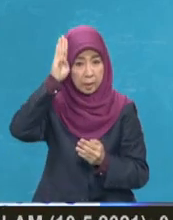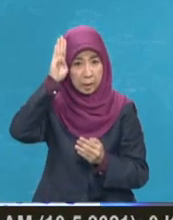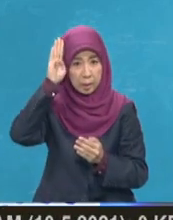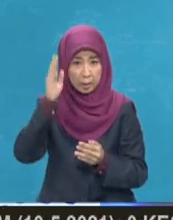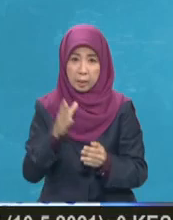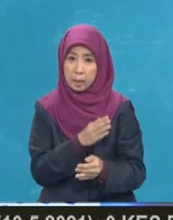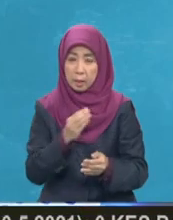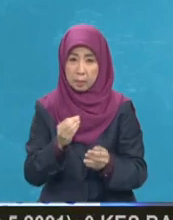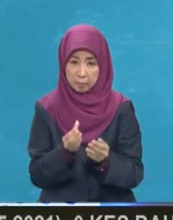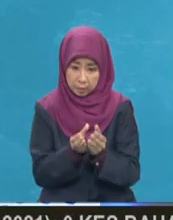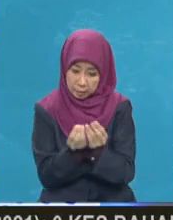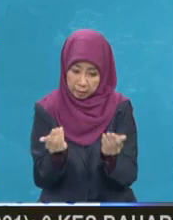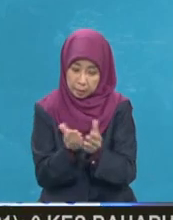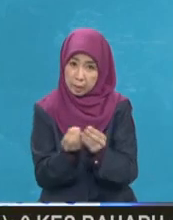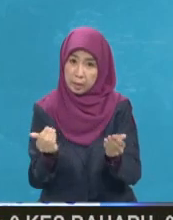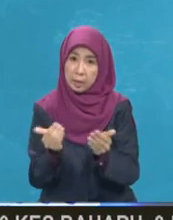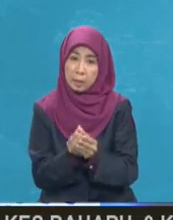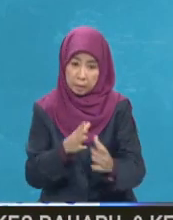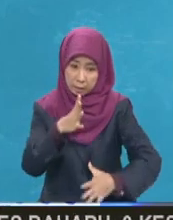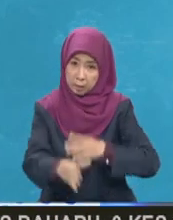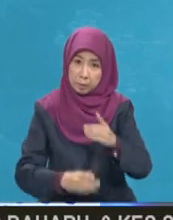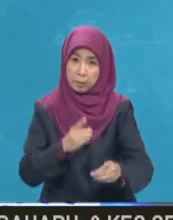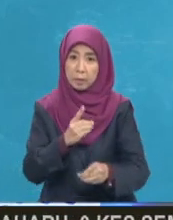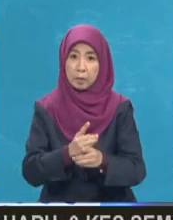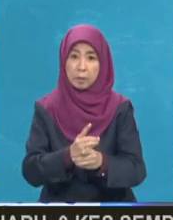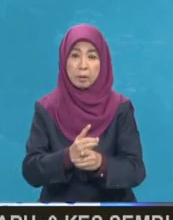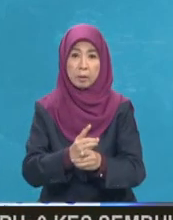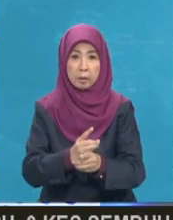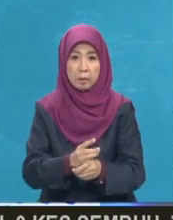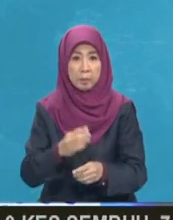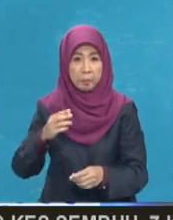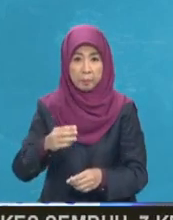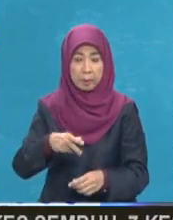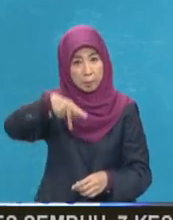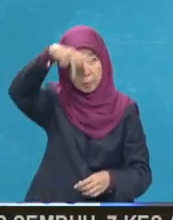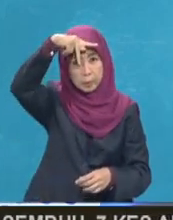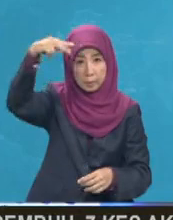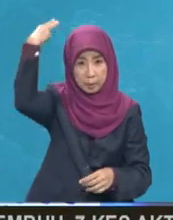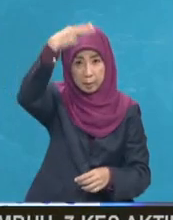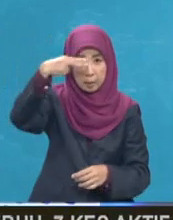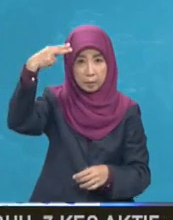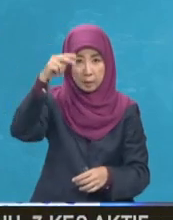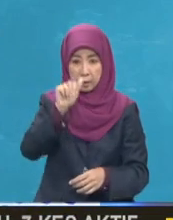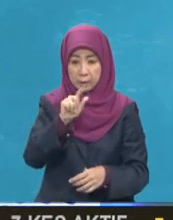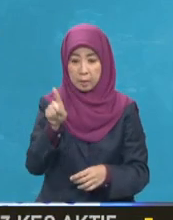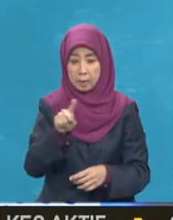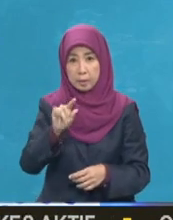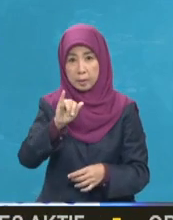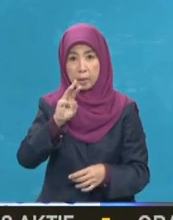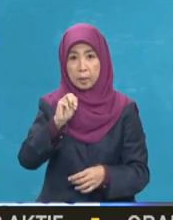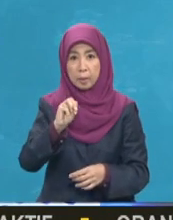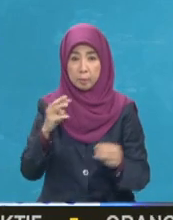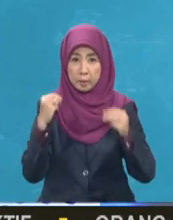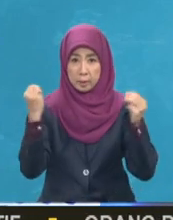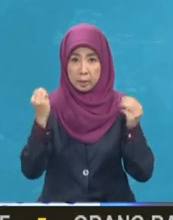diadakan bacaan tahlil bagi almarhum juliantara amat Mulia Paduka seri pengiran muda Haji Abdul azim Majlis berlangsung